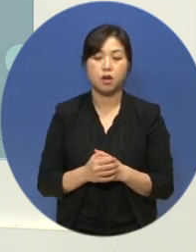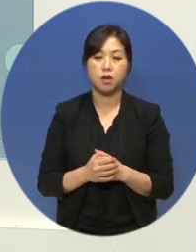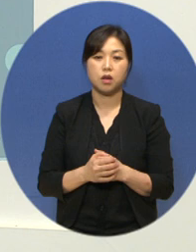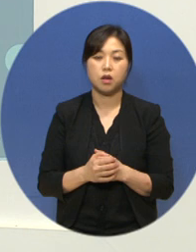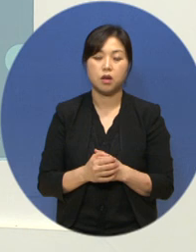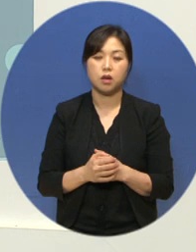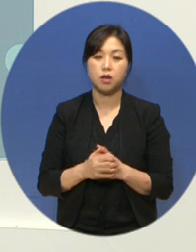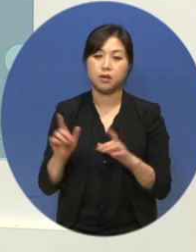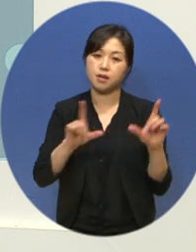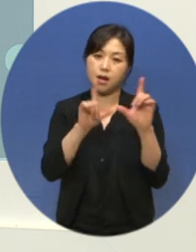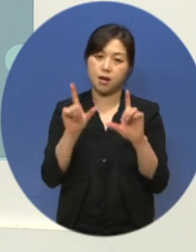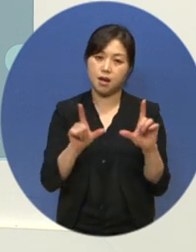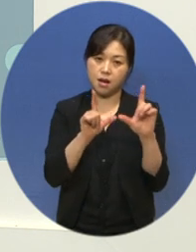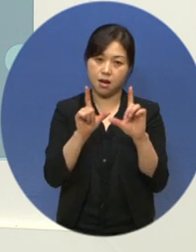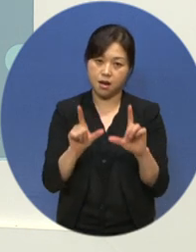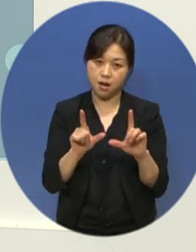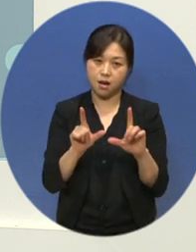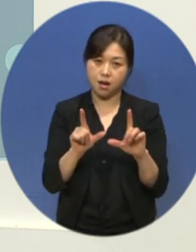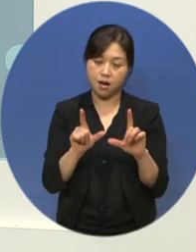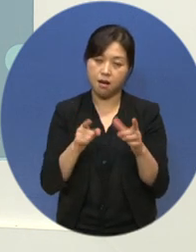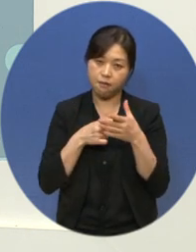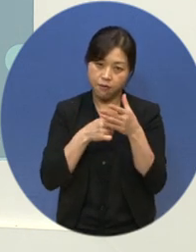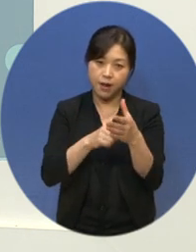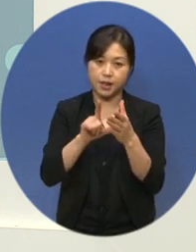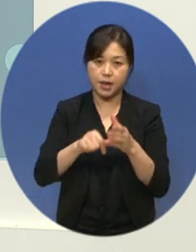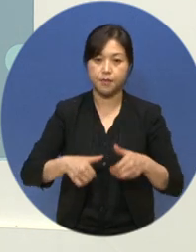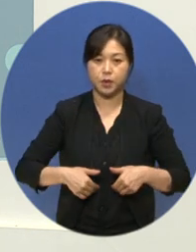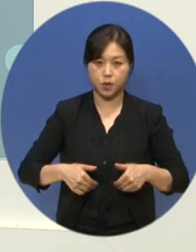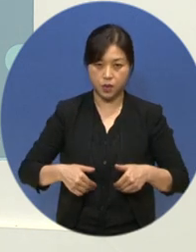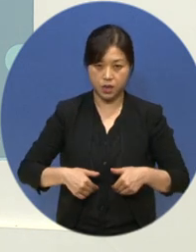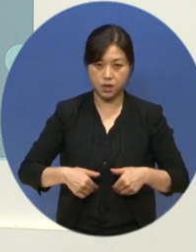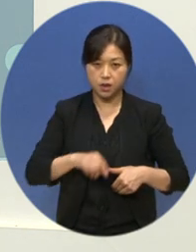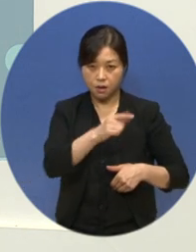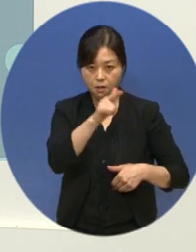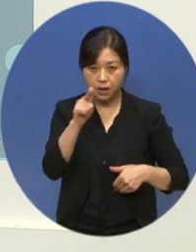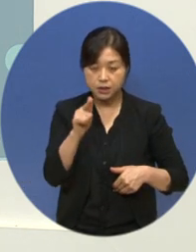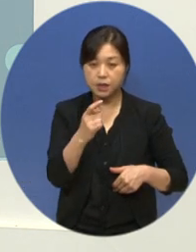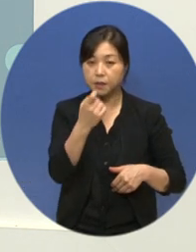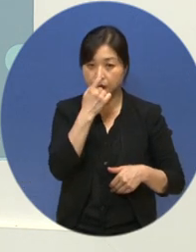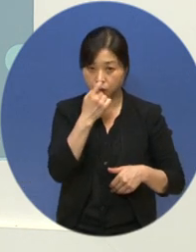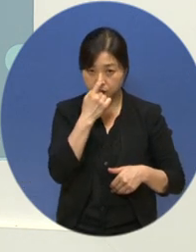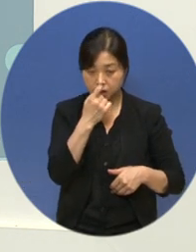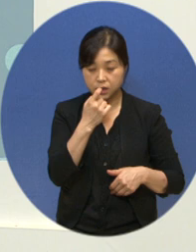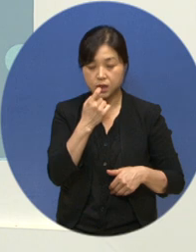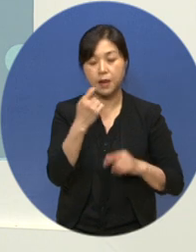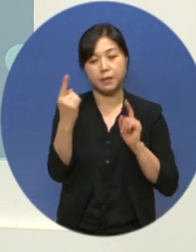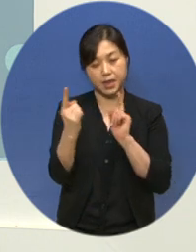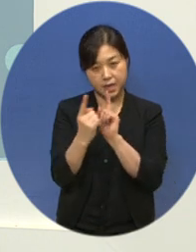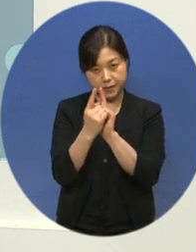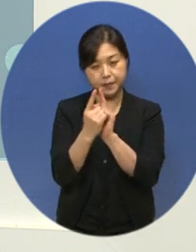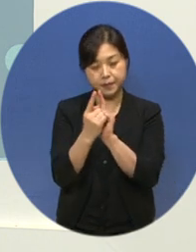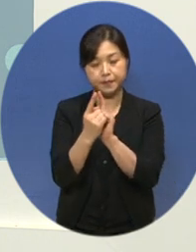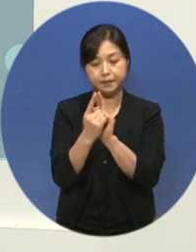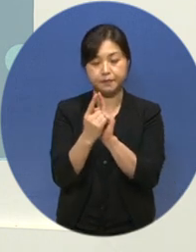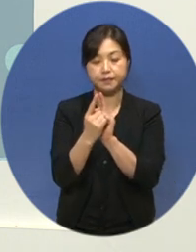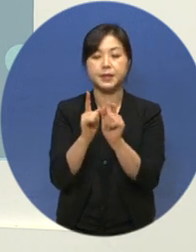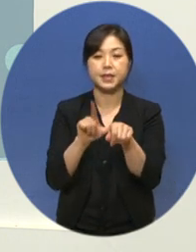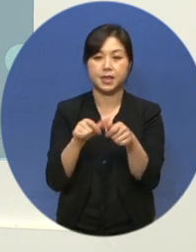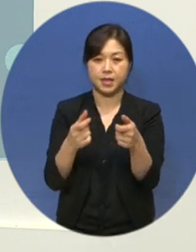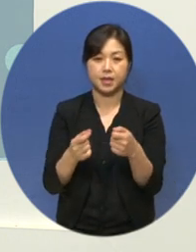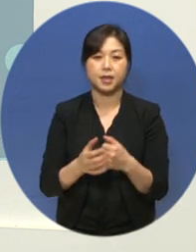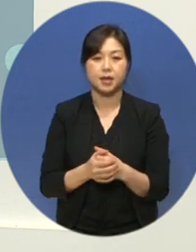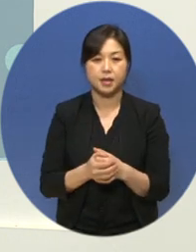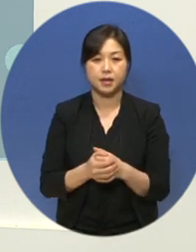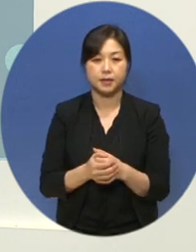살아가야할 사러 가는데 필요한 에 여러가지를 배우는 만남의 시간 입니다 이